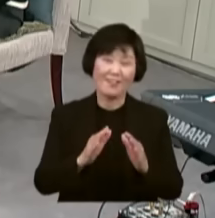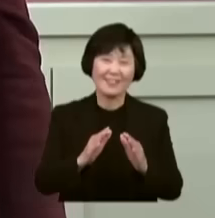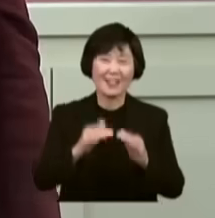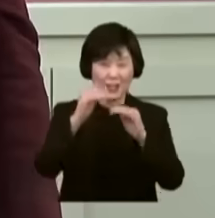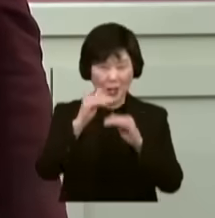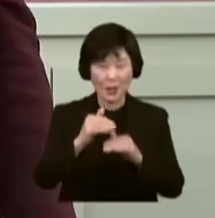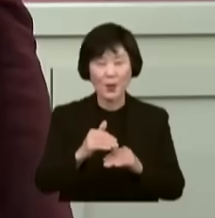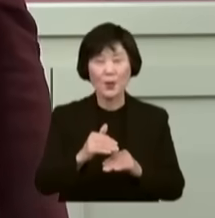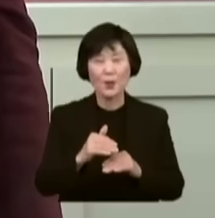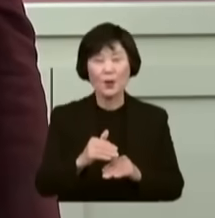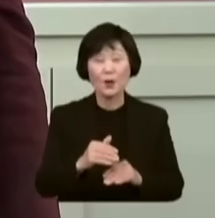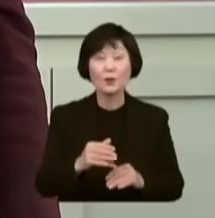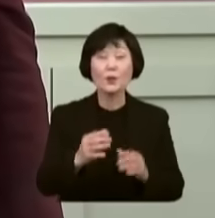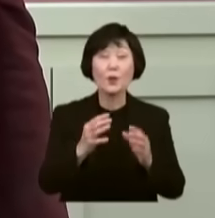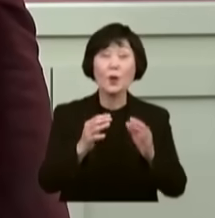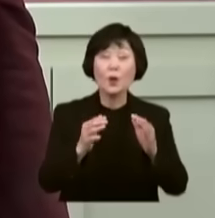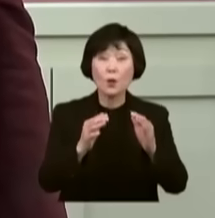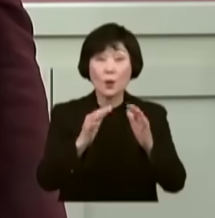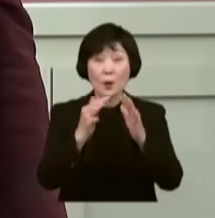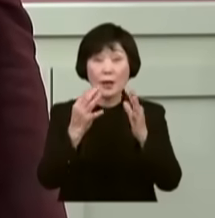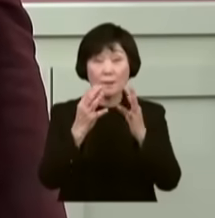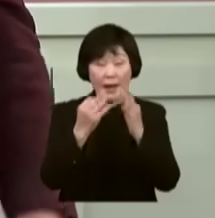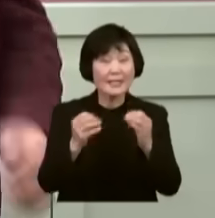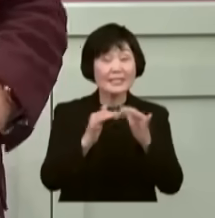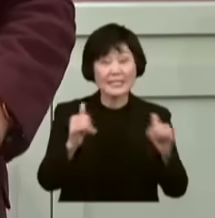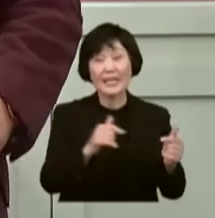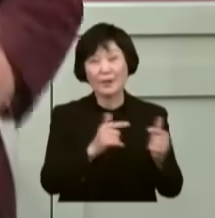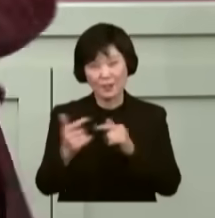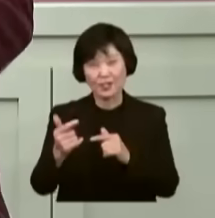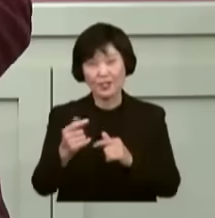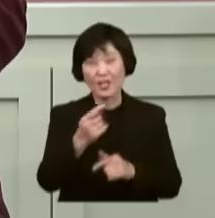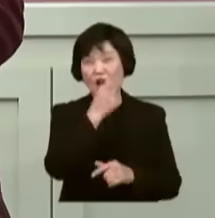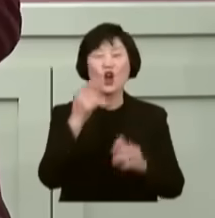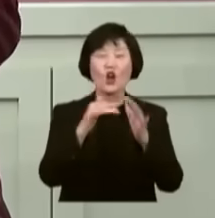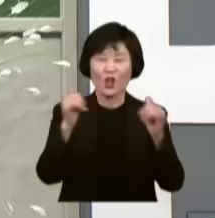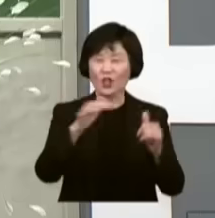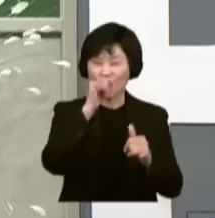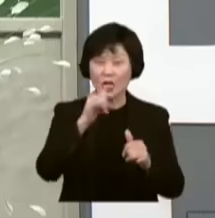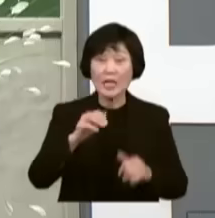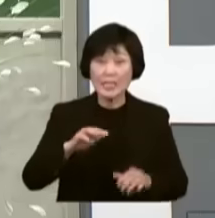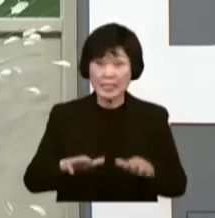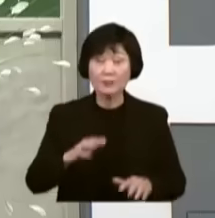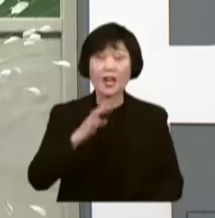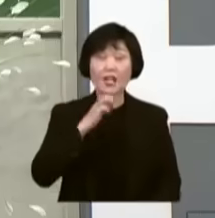기도로 태어났어. 너 엄마 얼마나 네. 지금 때마다. 제가 31살인데도 지금도 너 기도로 태어났어.